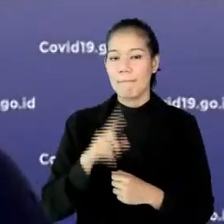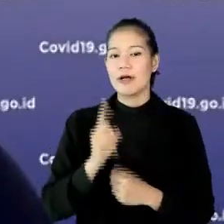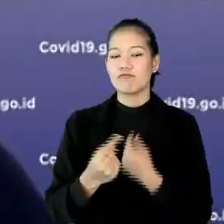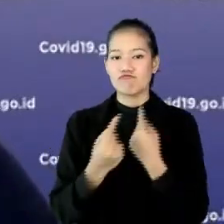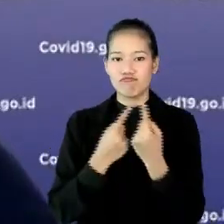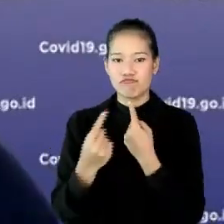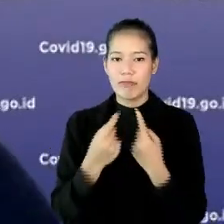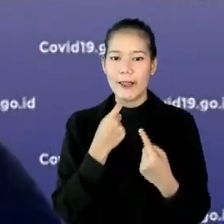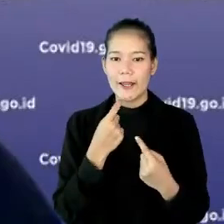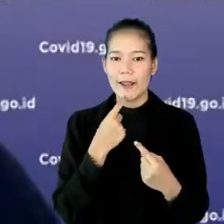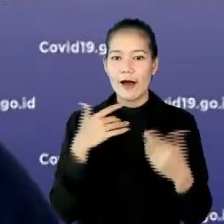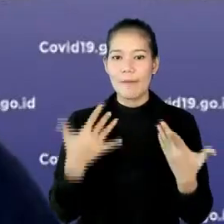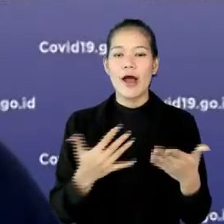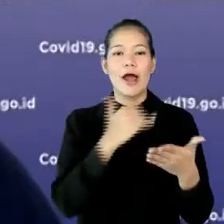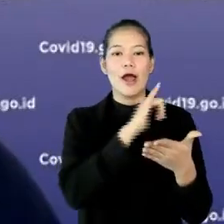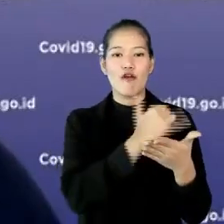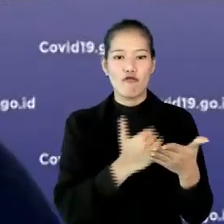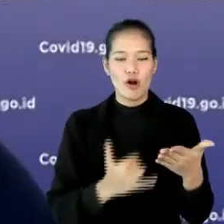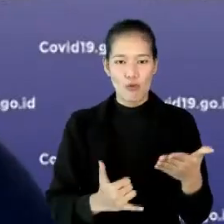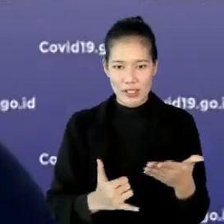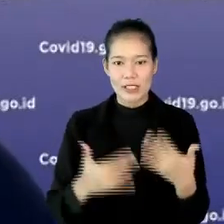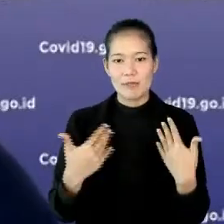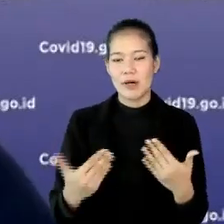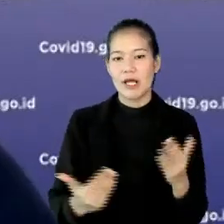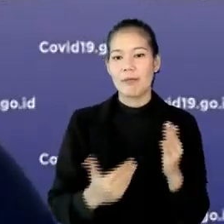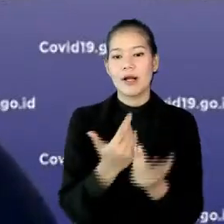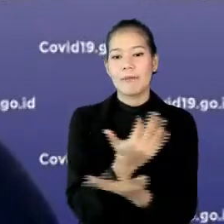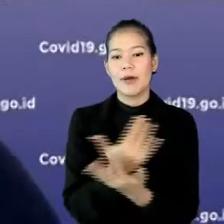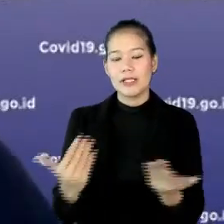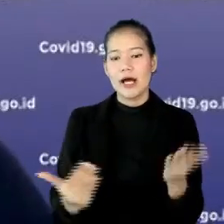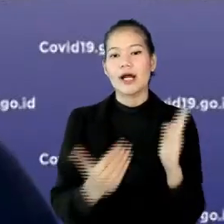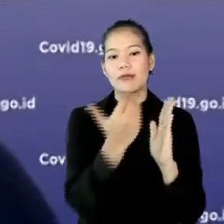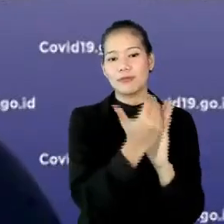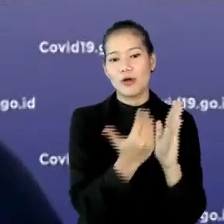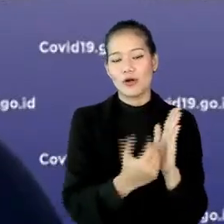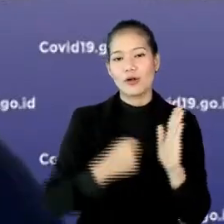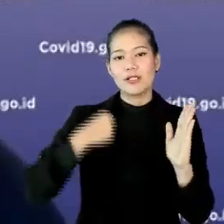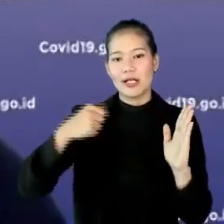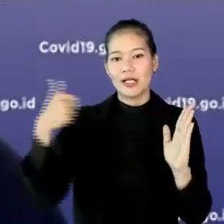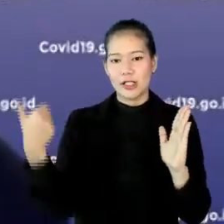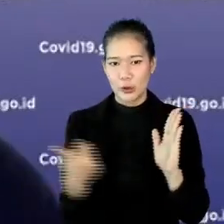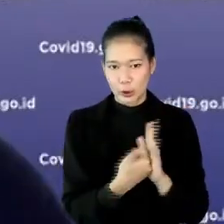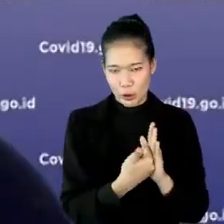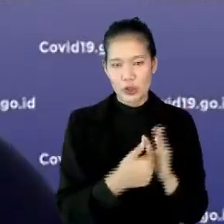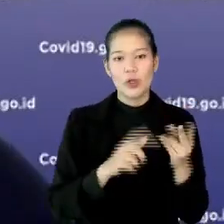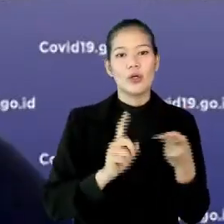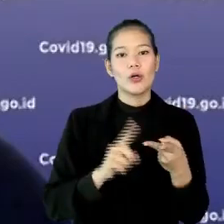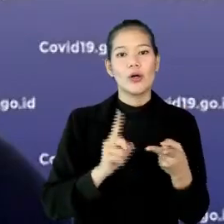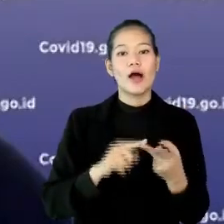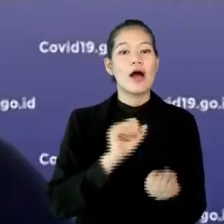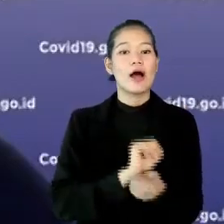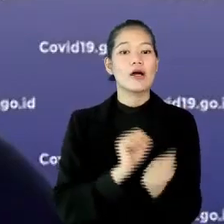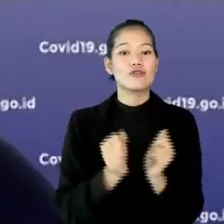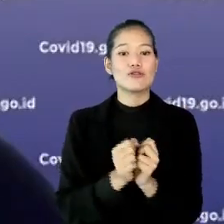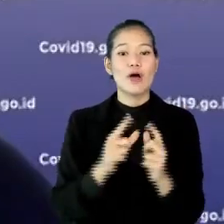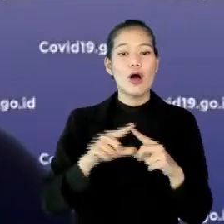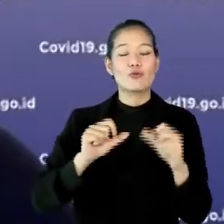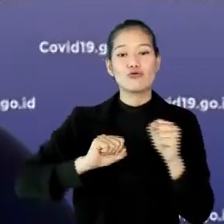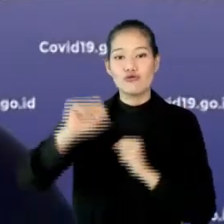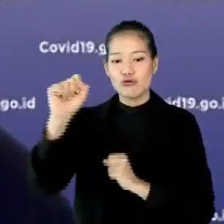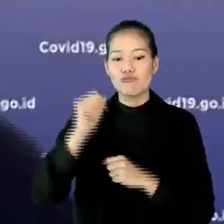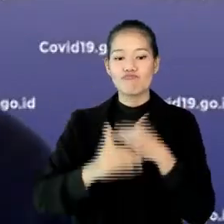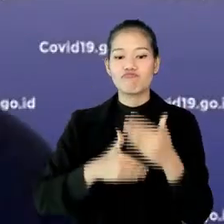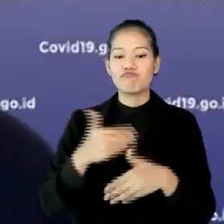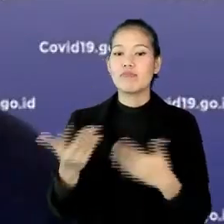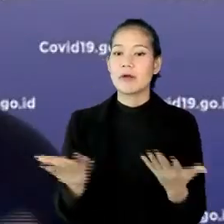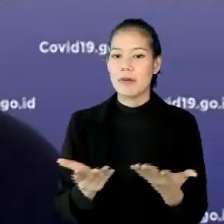membahas mengenai evaluasi kepatuhan protokol kesehatan dan perkembangan kasus Agustus 2021.